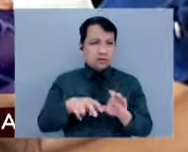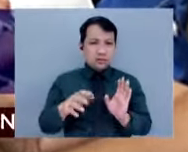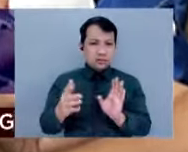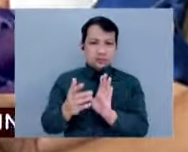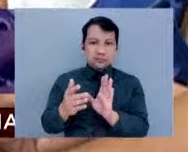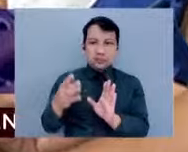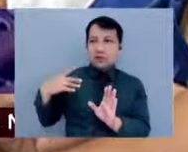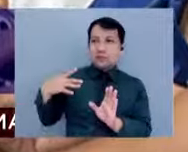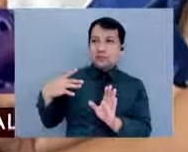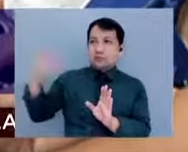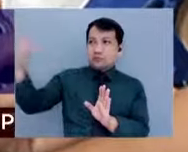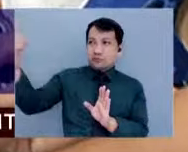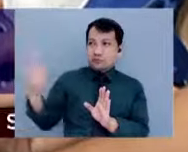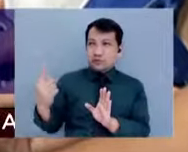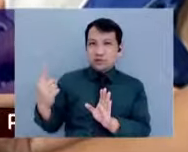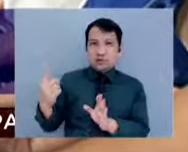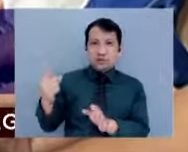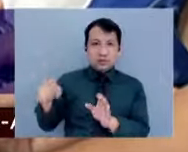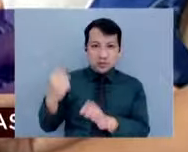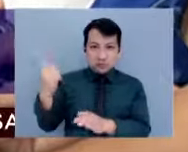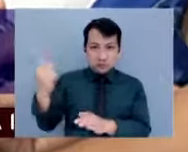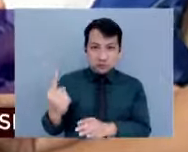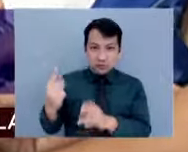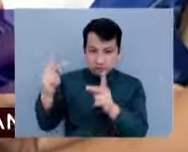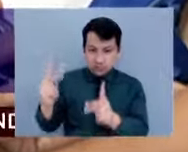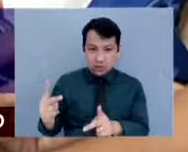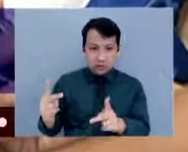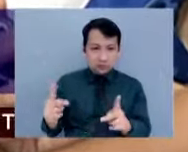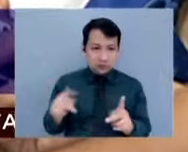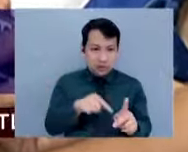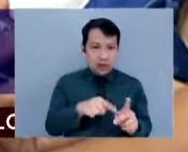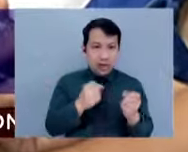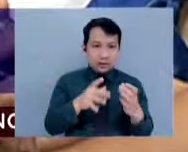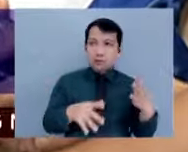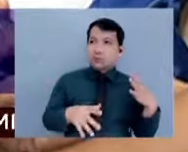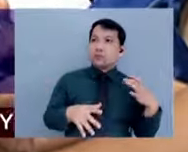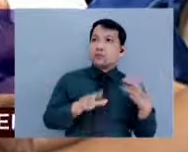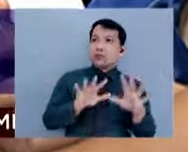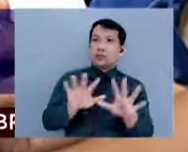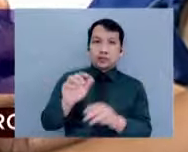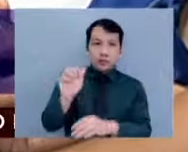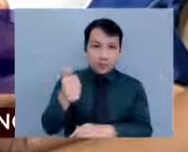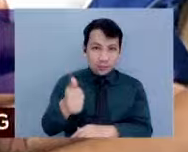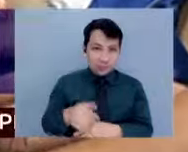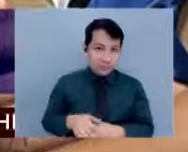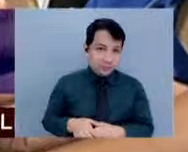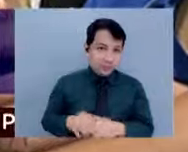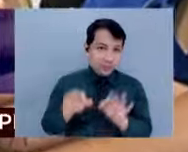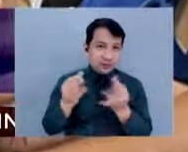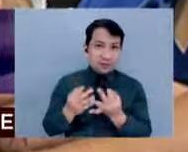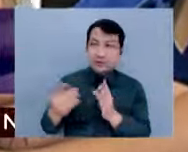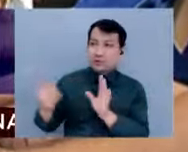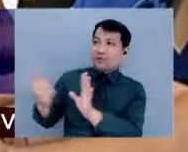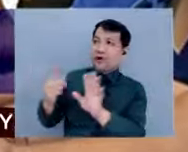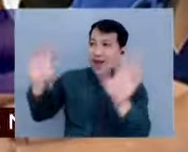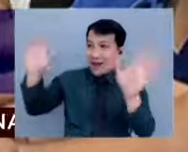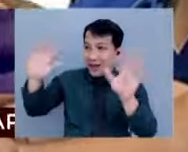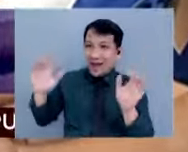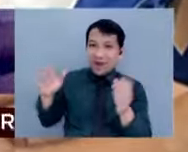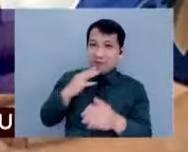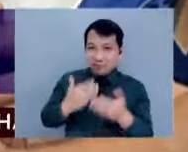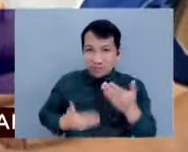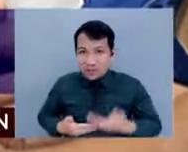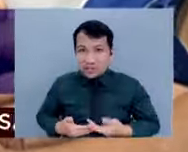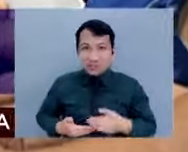Normally kung minsan isang tao yung susunduin pero 10 yung mga family members na sumusundo. Kung minsan isa o